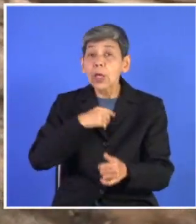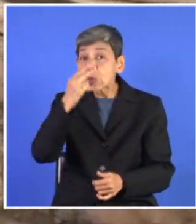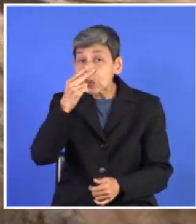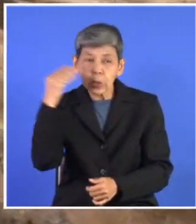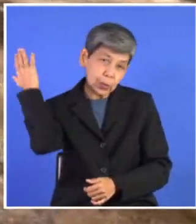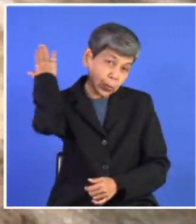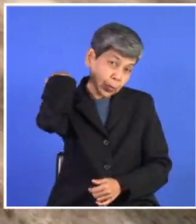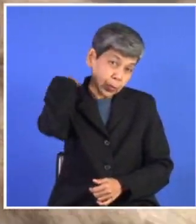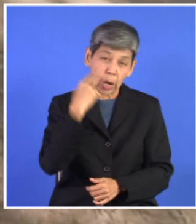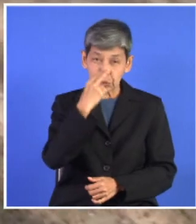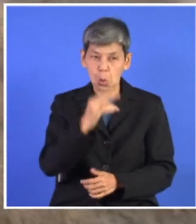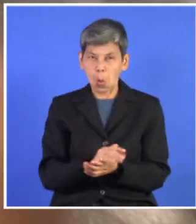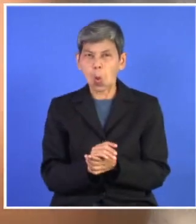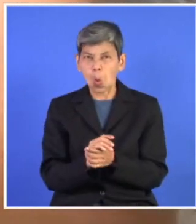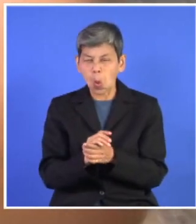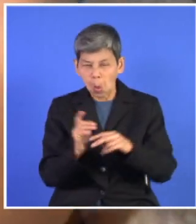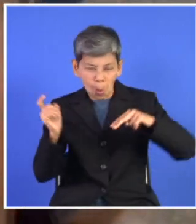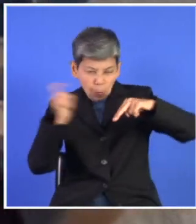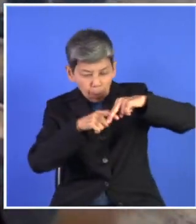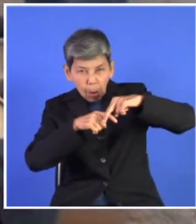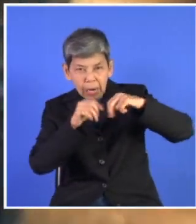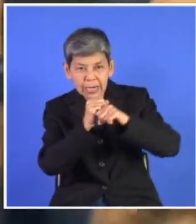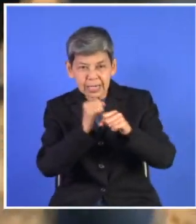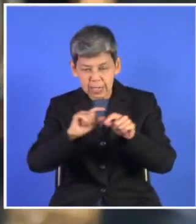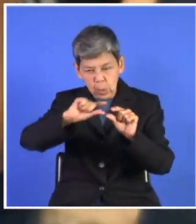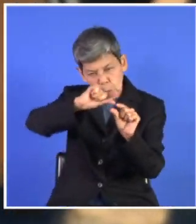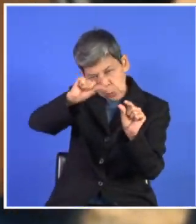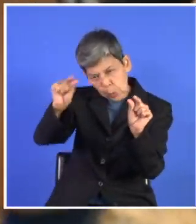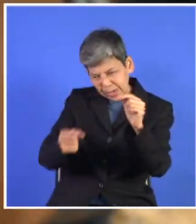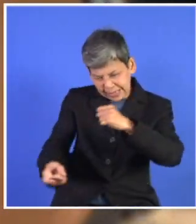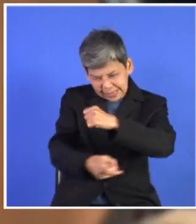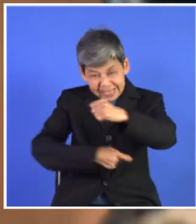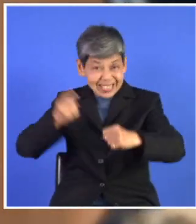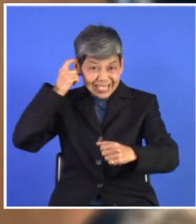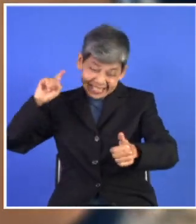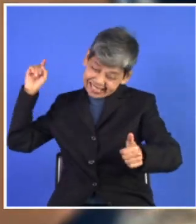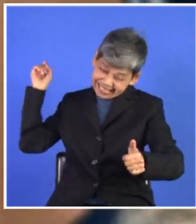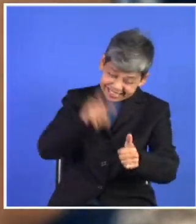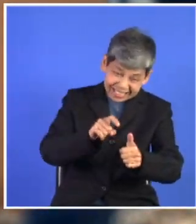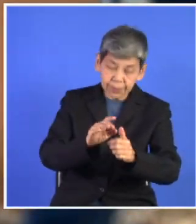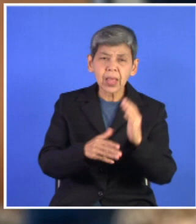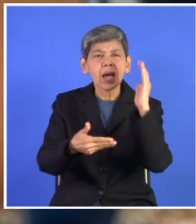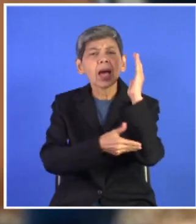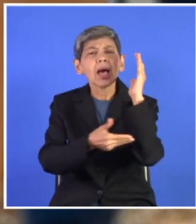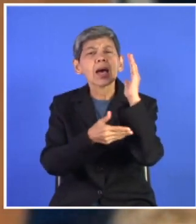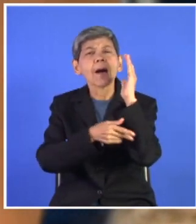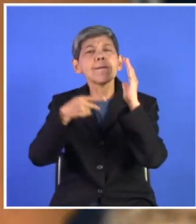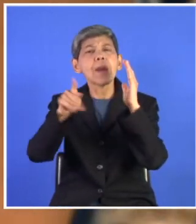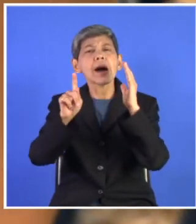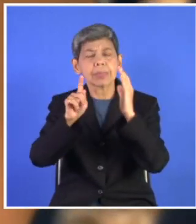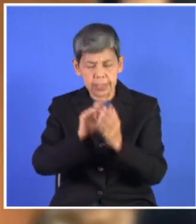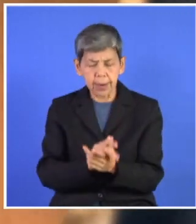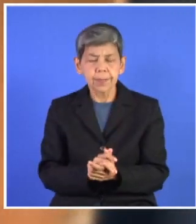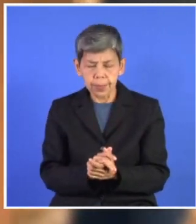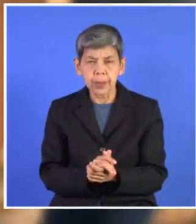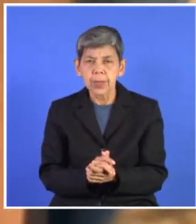ผลนะก็ลึกอยู่นะคะเพราะว่าเคี้ยวอ่ะมันมีความคมความแหลมอยู่นะคะที่สวนปาล์มน้ำมันหมู่10บ้านเขาดินตำบล